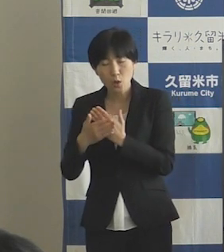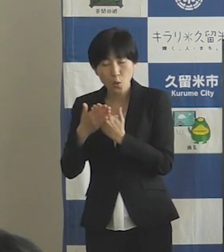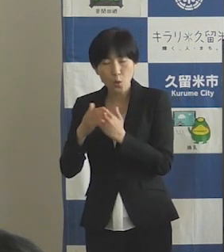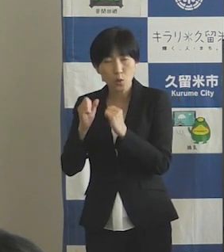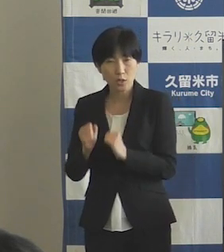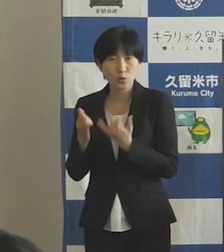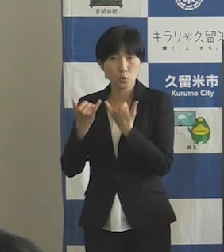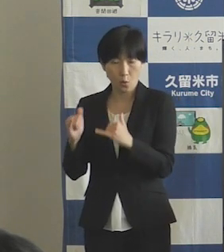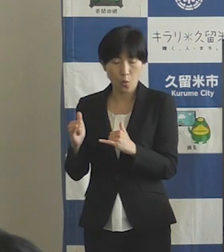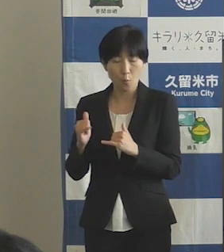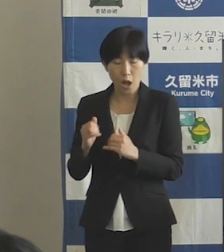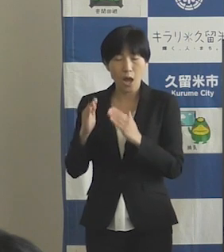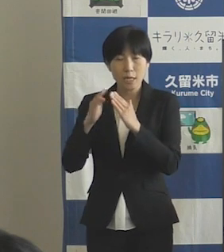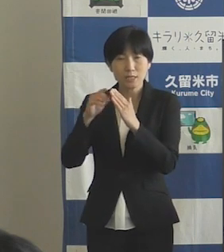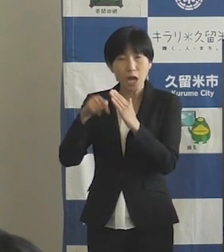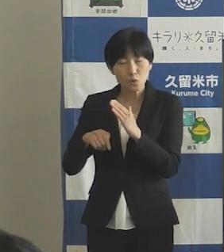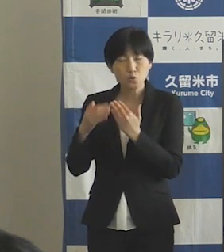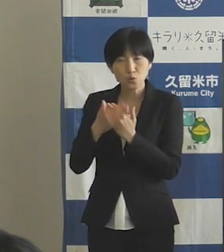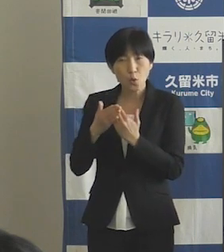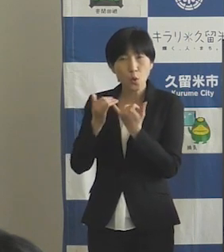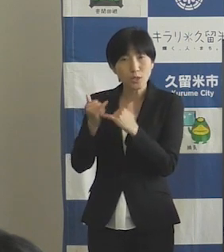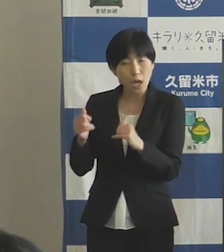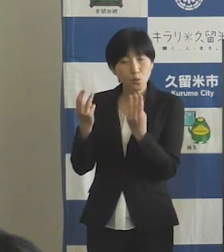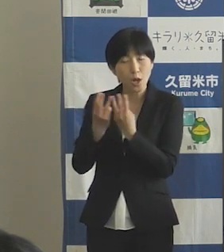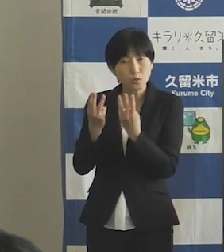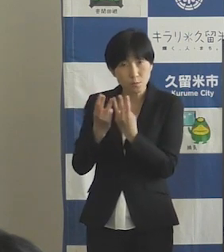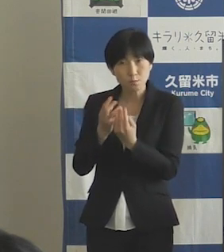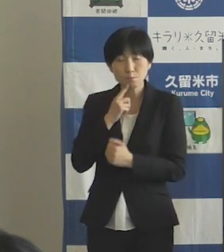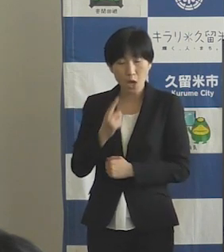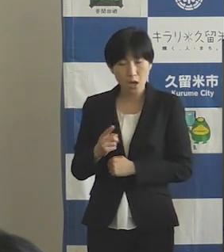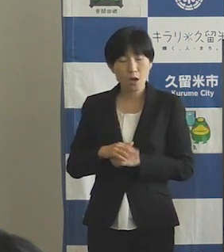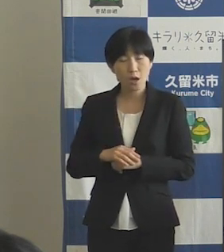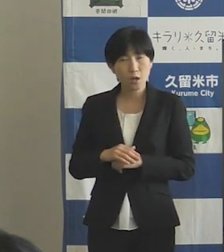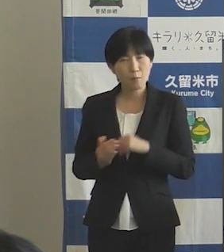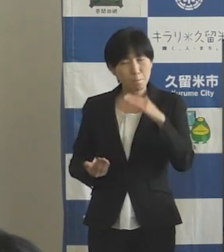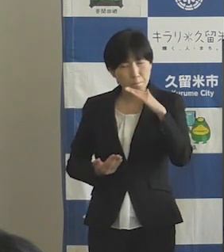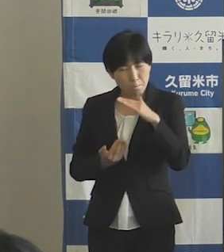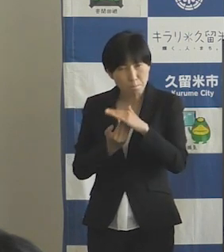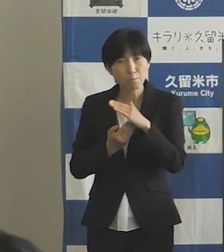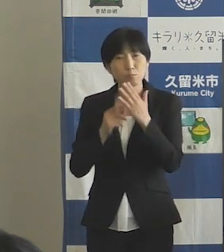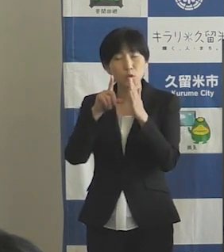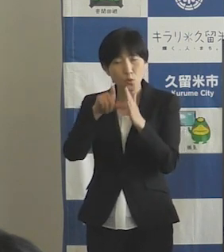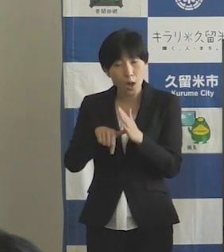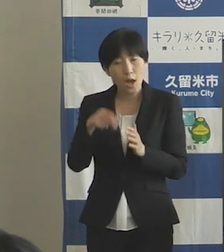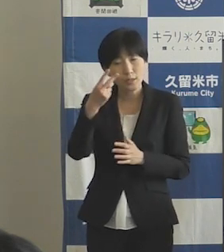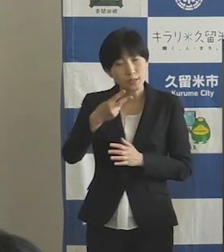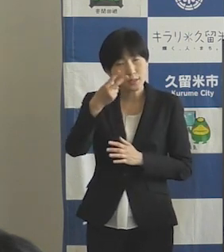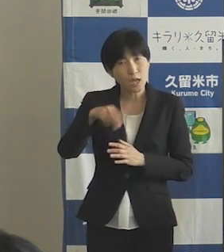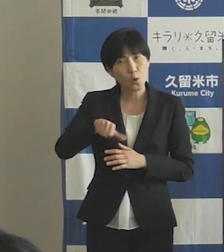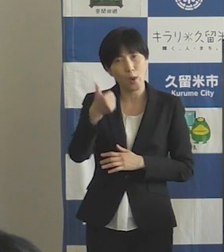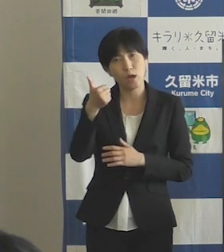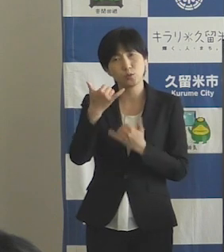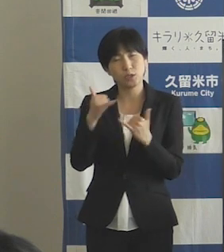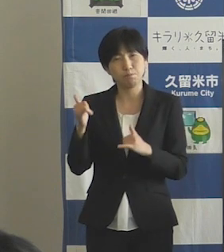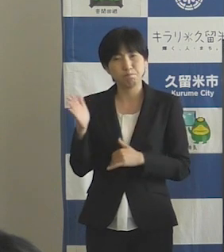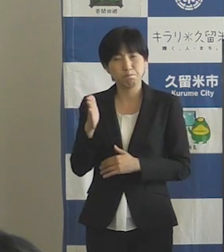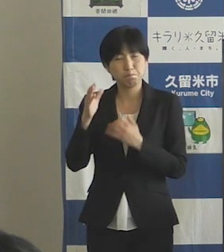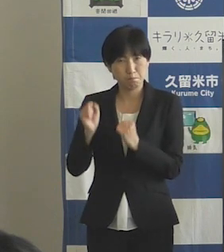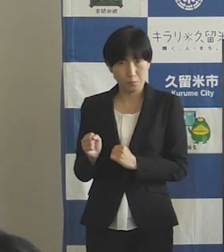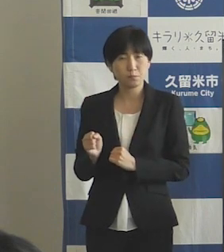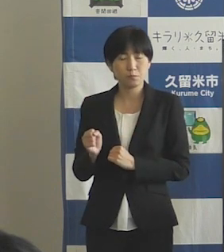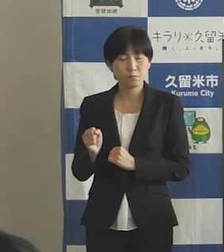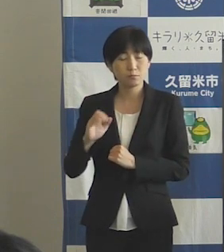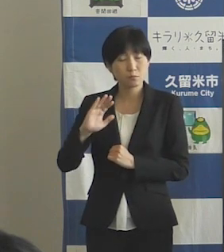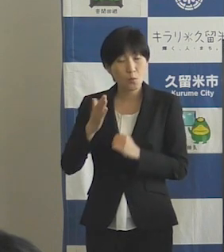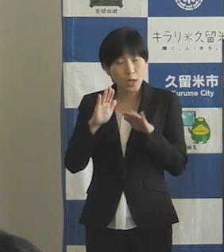ている自宅療養者数については、最も多い時で2500人に達成しています。